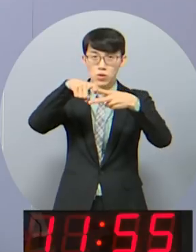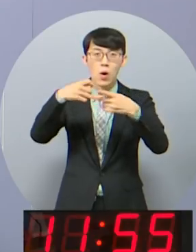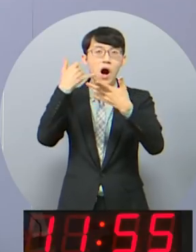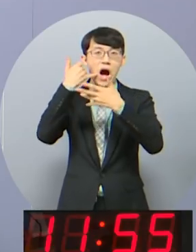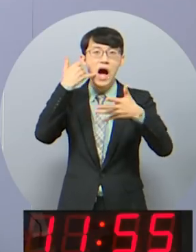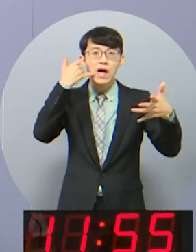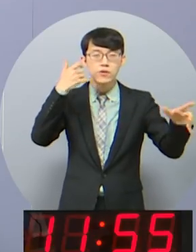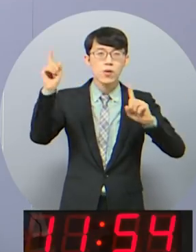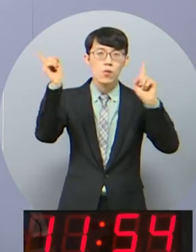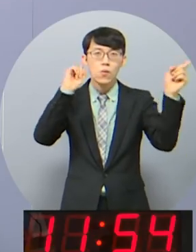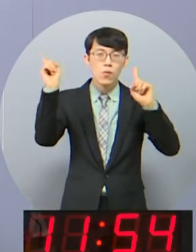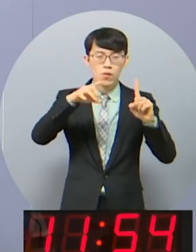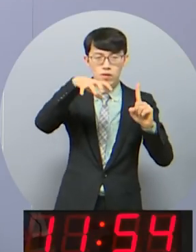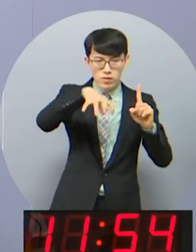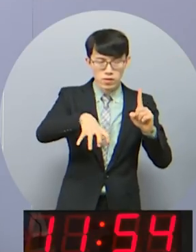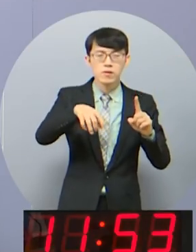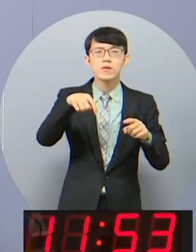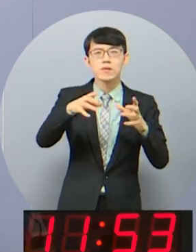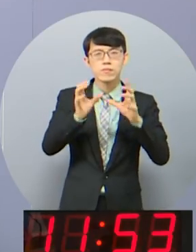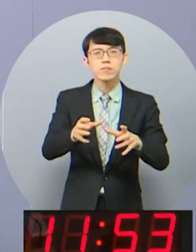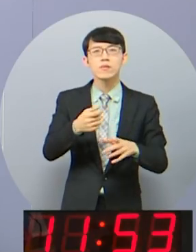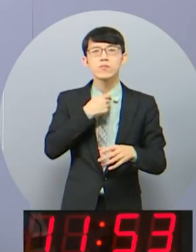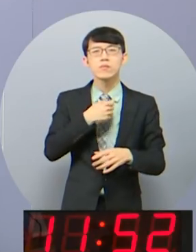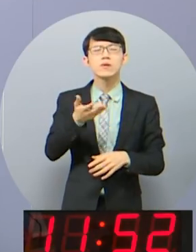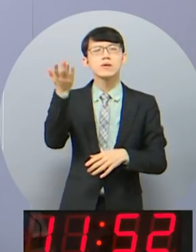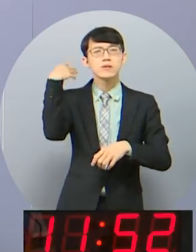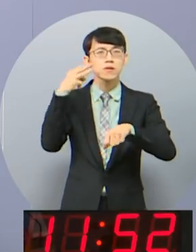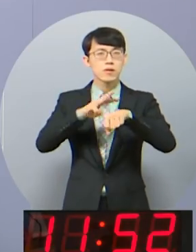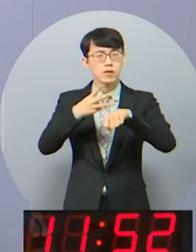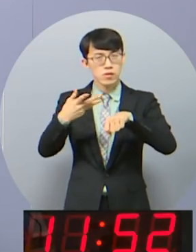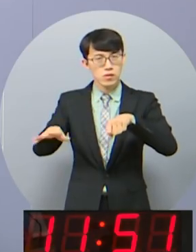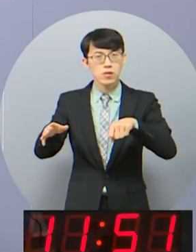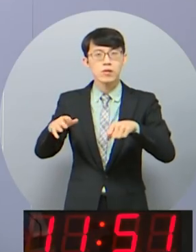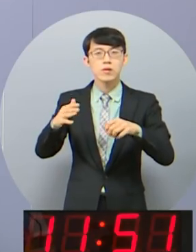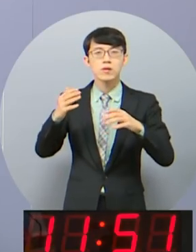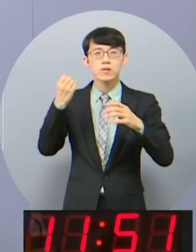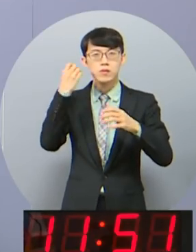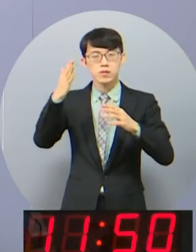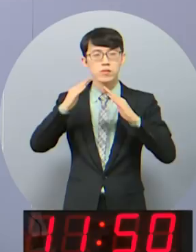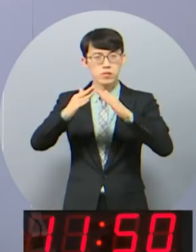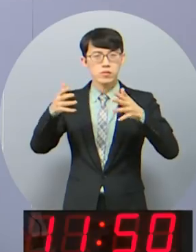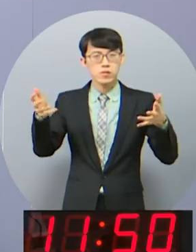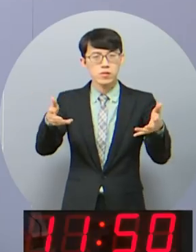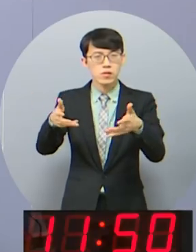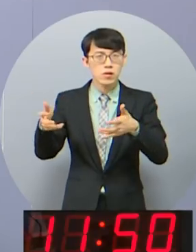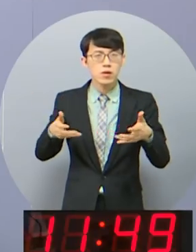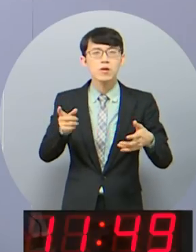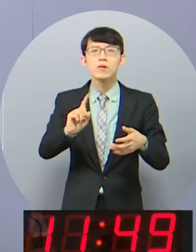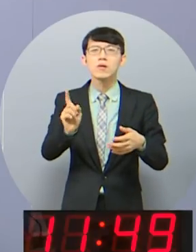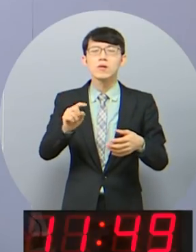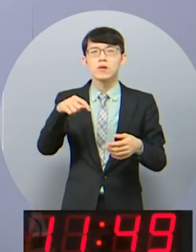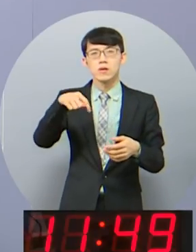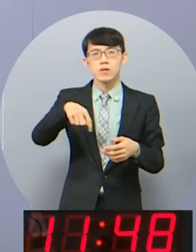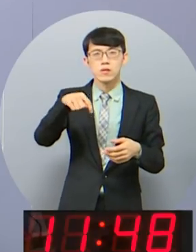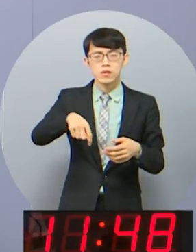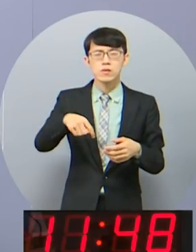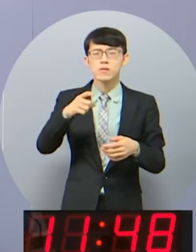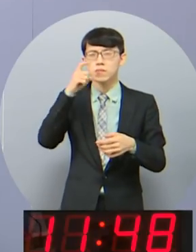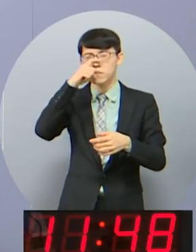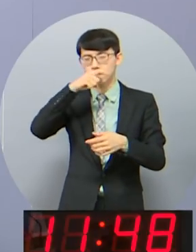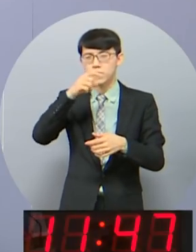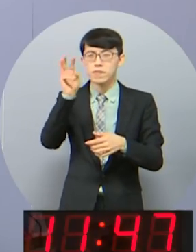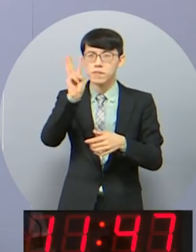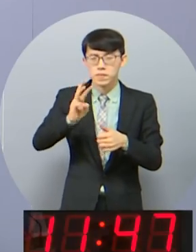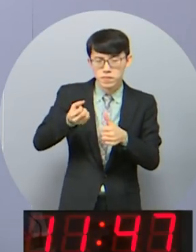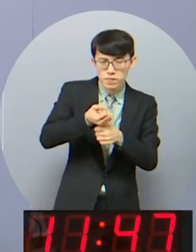淡水海水场较早新市镇的建设的时阵啊，迄阵冻起来这水啊，变作有污染。啊，